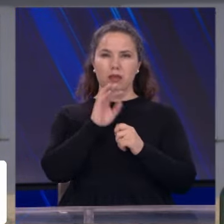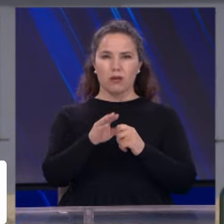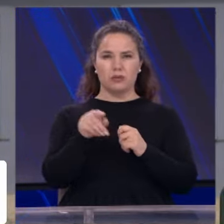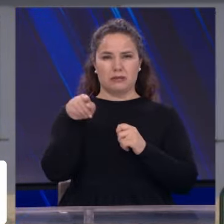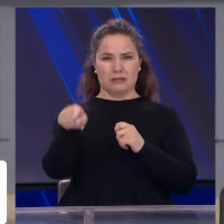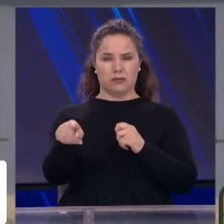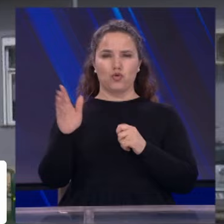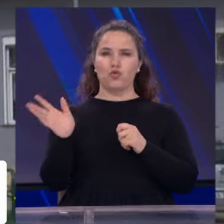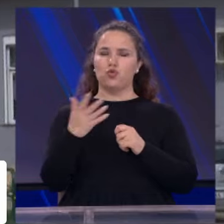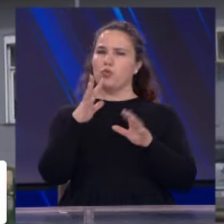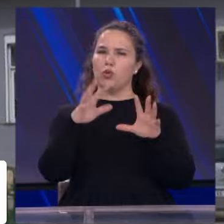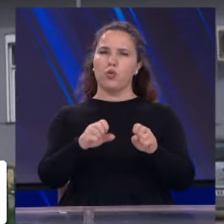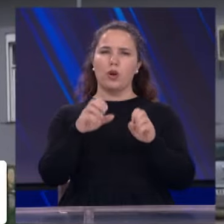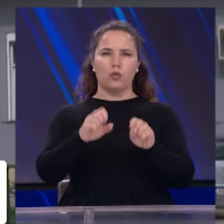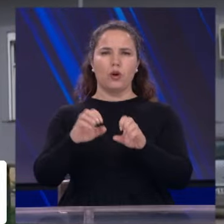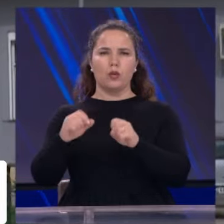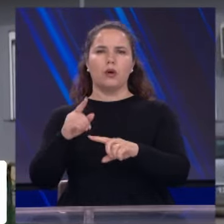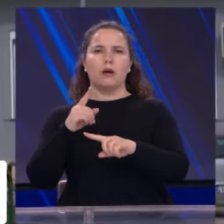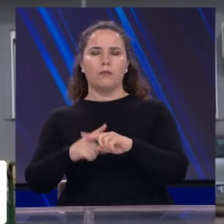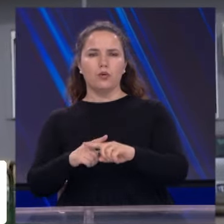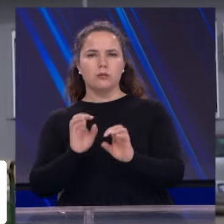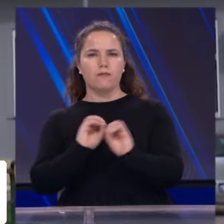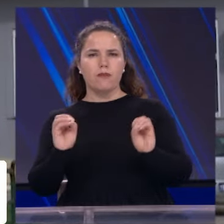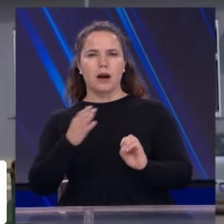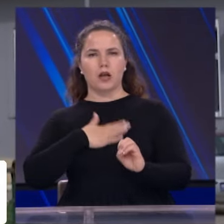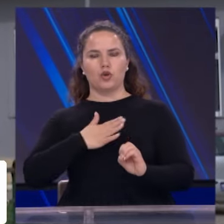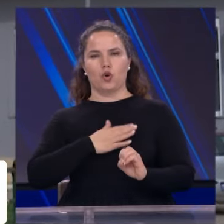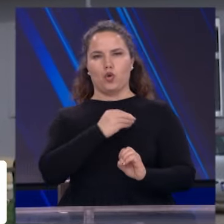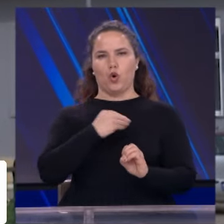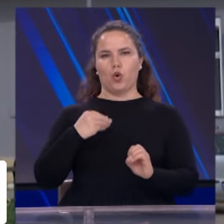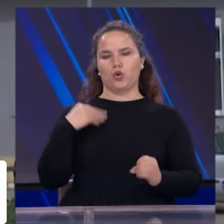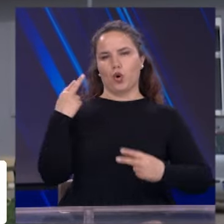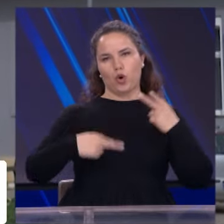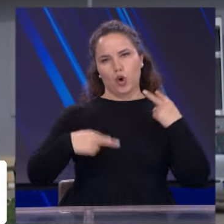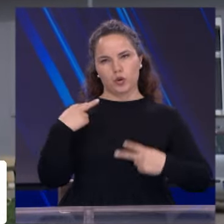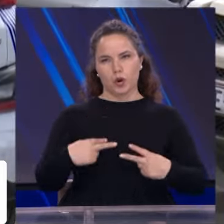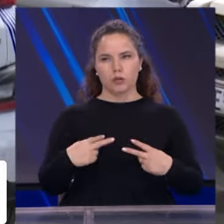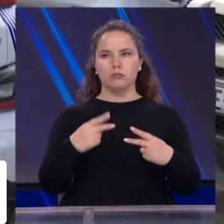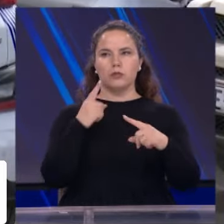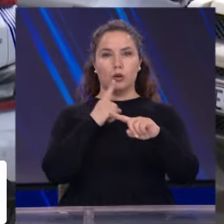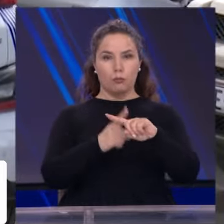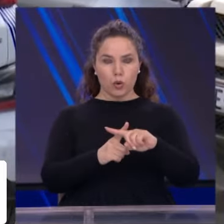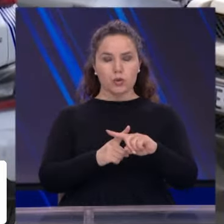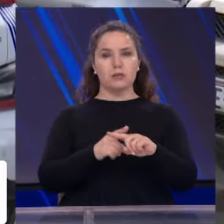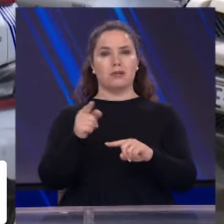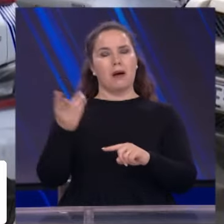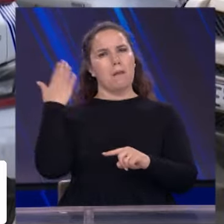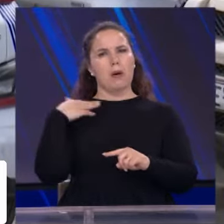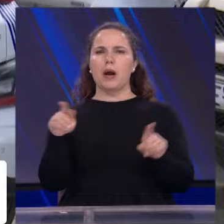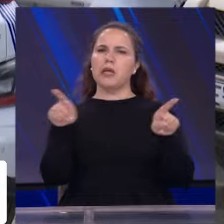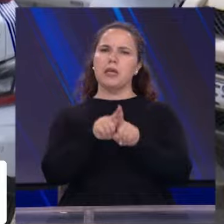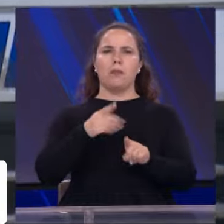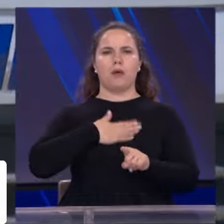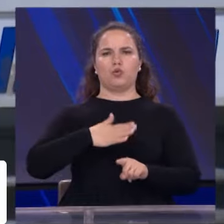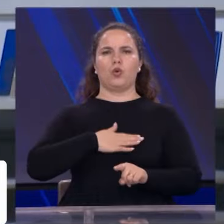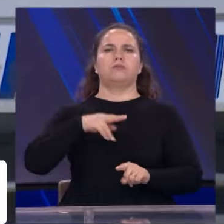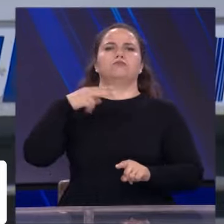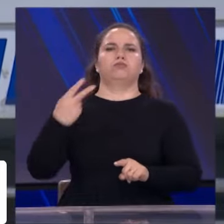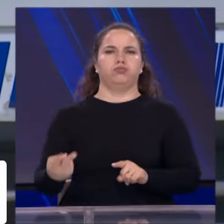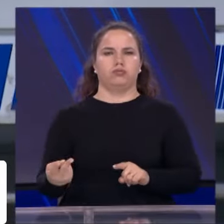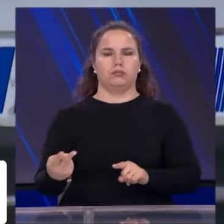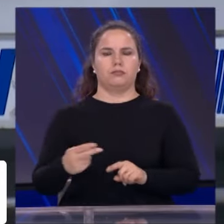qenë i dhunshëm dhe refuzonte të merrte ndihmë mjekësore. Po ashtu 47 vjeçari kishte tentuar të vetvritej edhe më parë. Ndërkohë